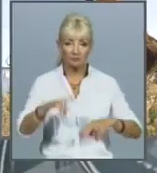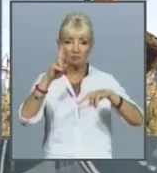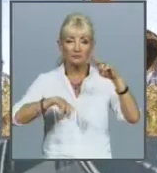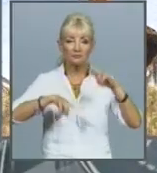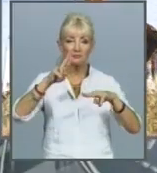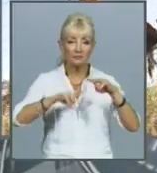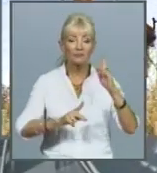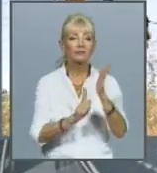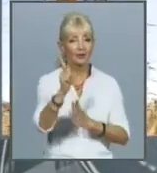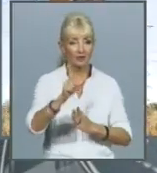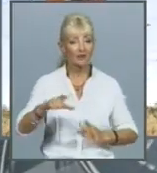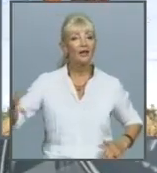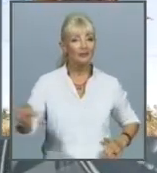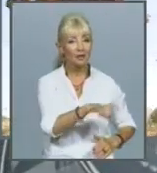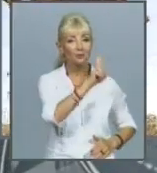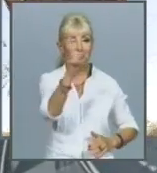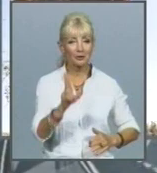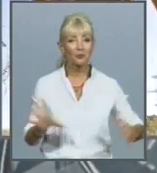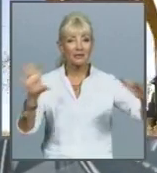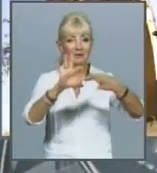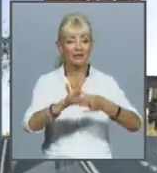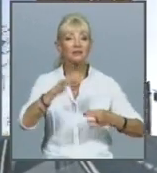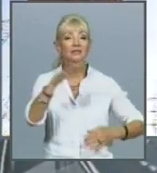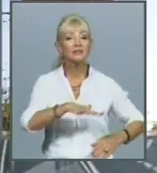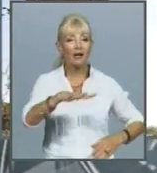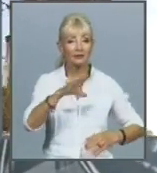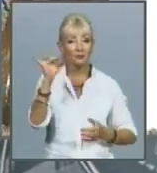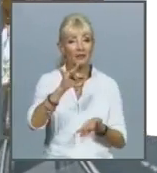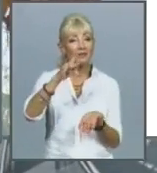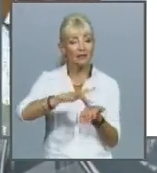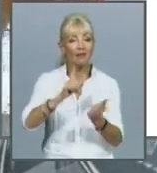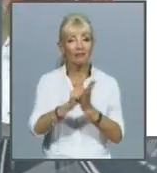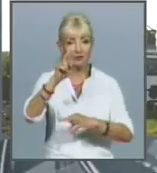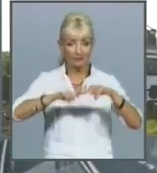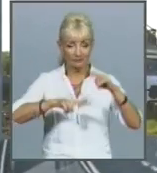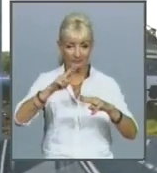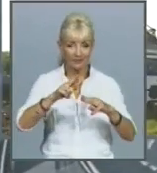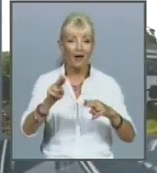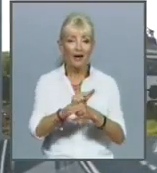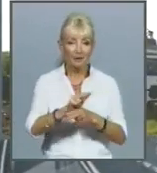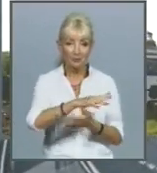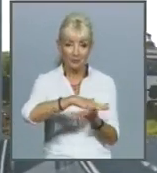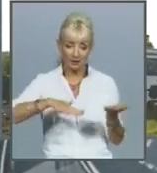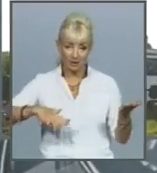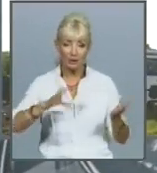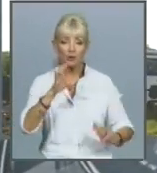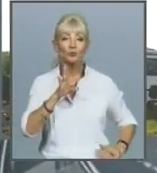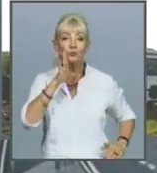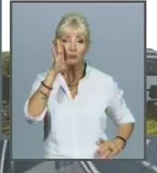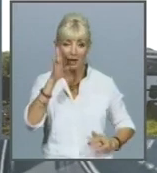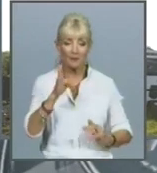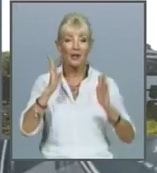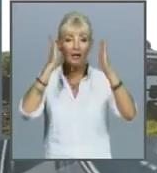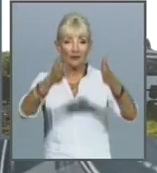Будівництво «Старт». Дорогу, що з'єднає Салтівку з центром, почали зводити. Роботи ведуться із самого ранку. Автошлях